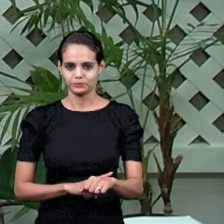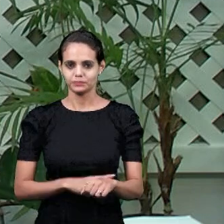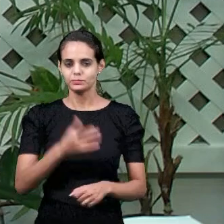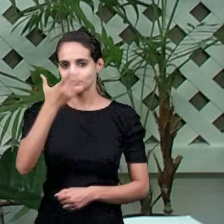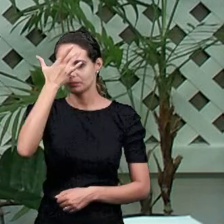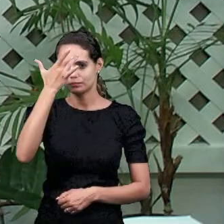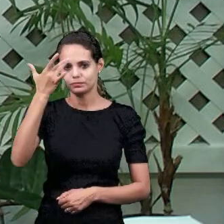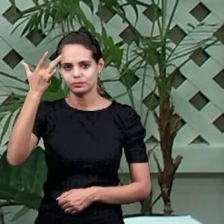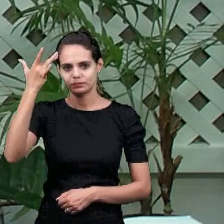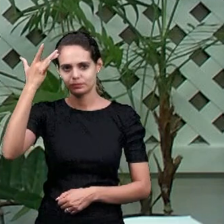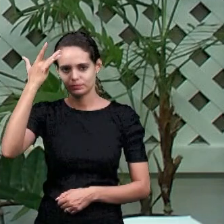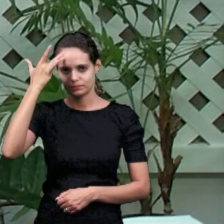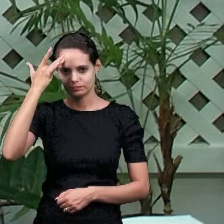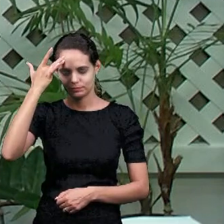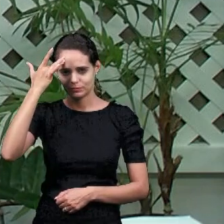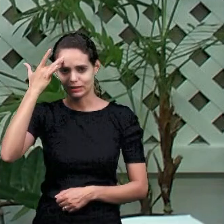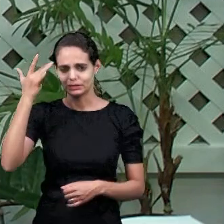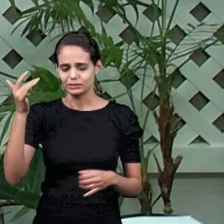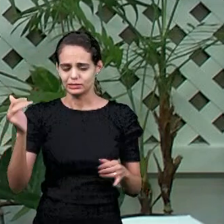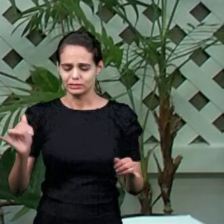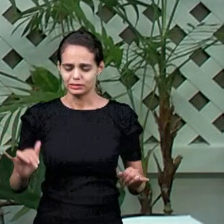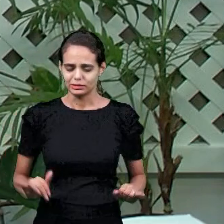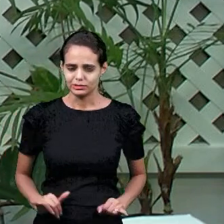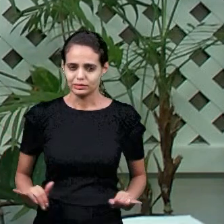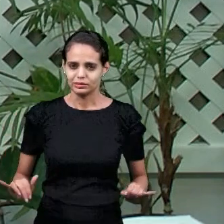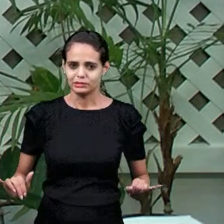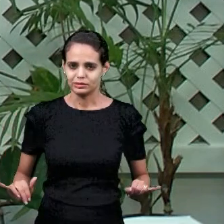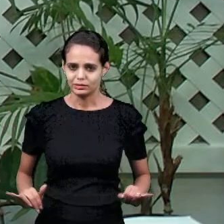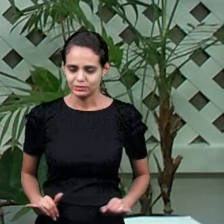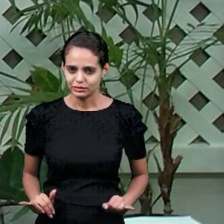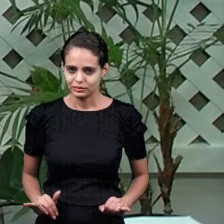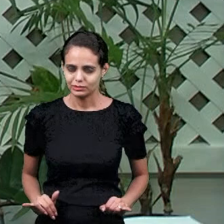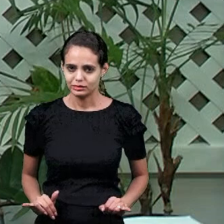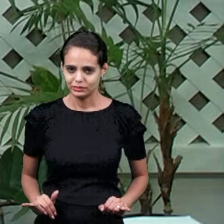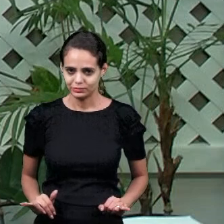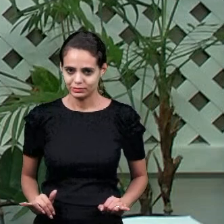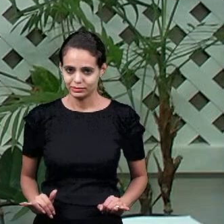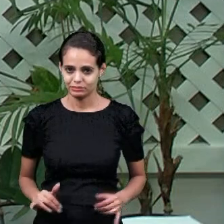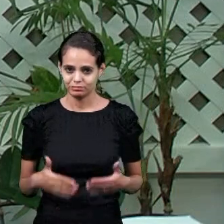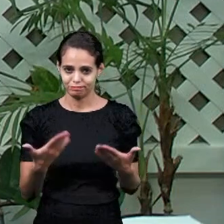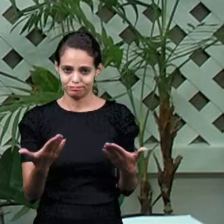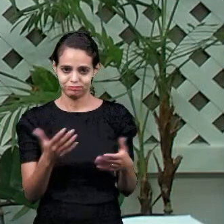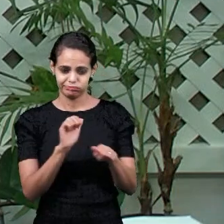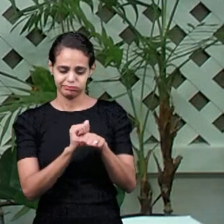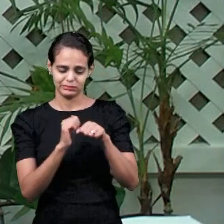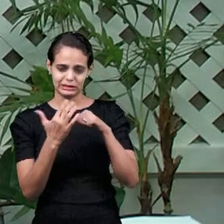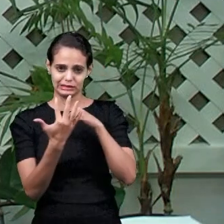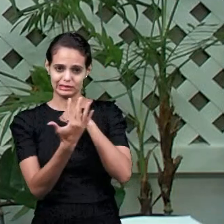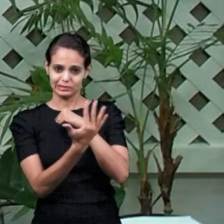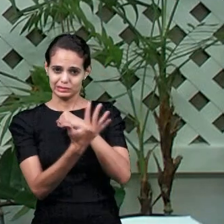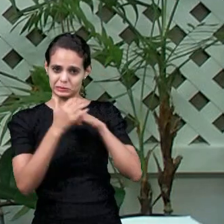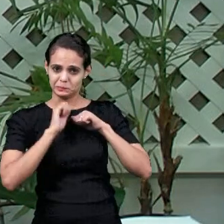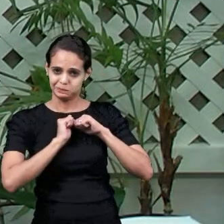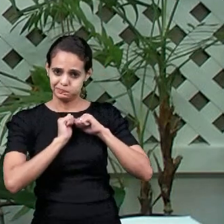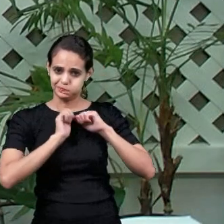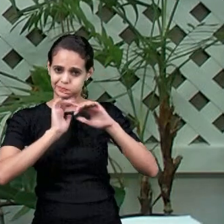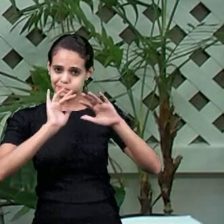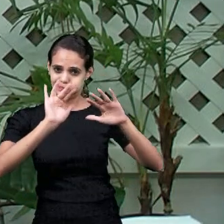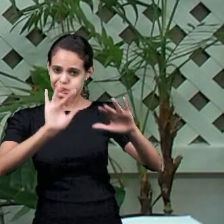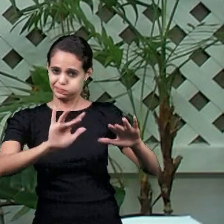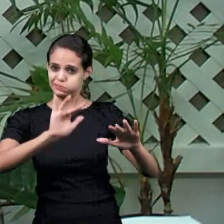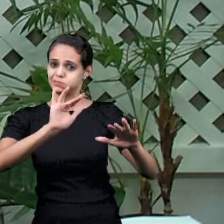souffrent et reçoivent le résultat de cette peste qui touche le monde, cette pandémie. Mais